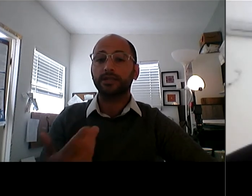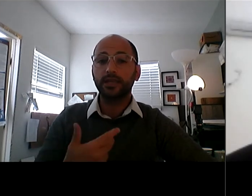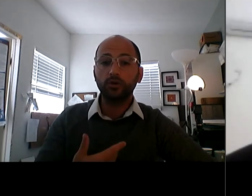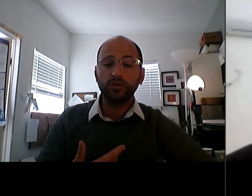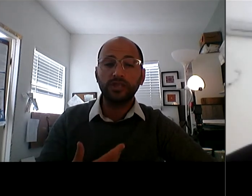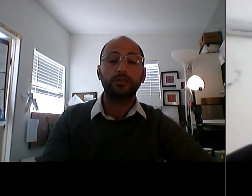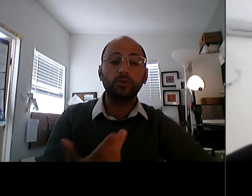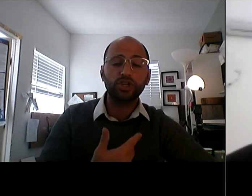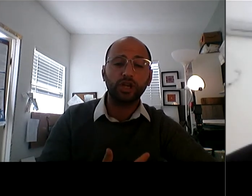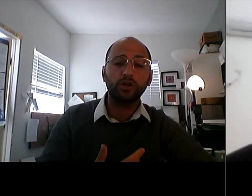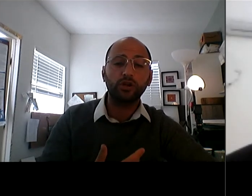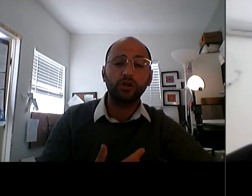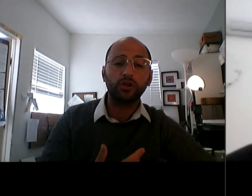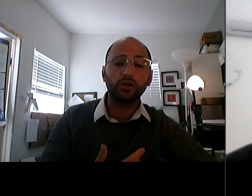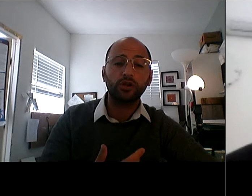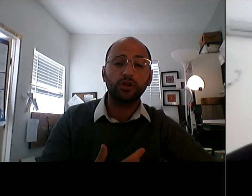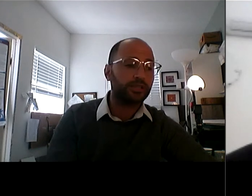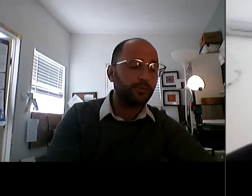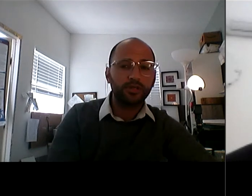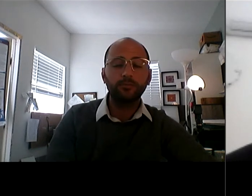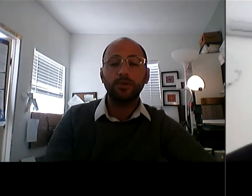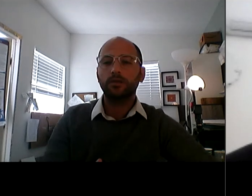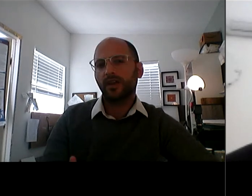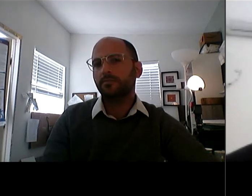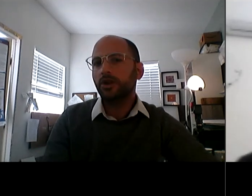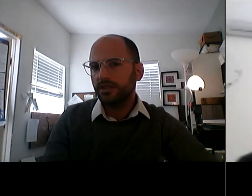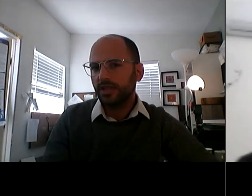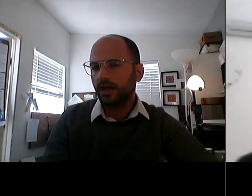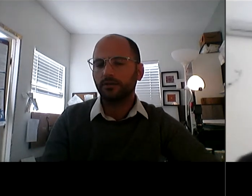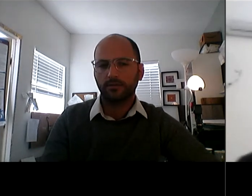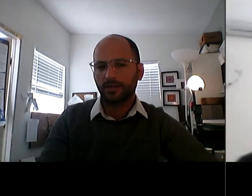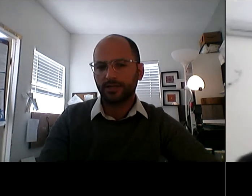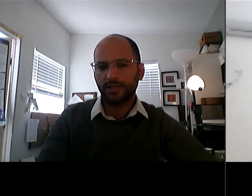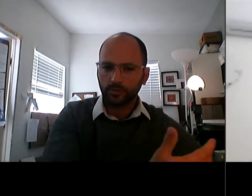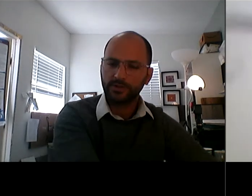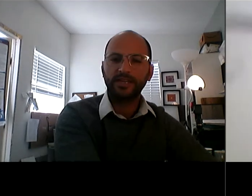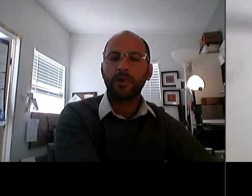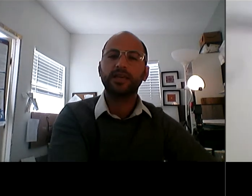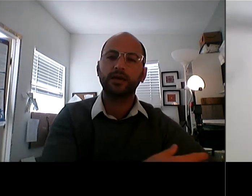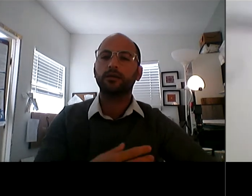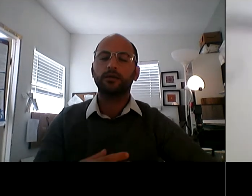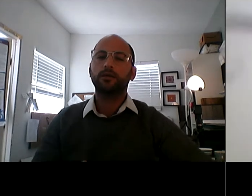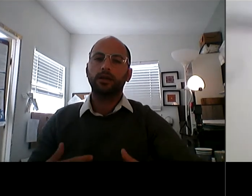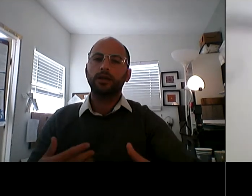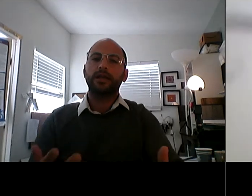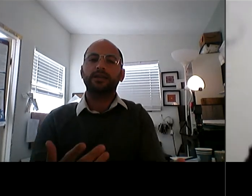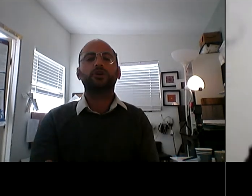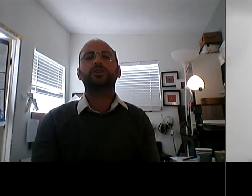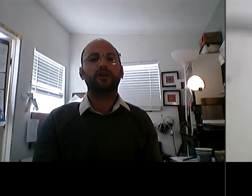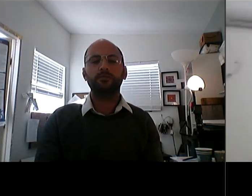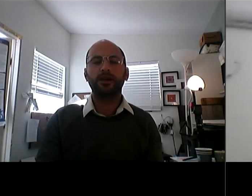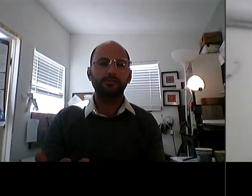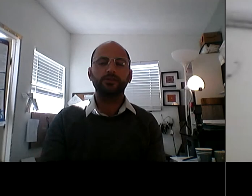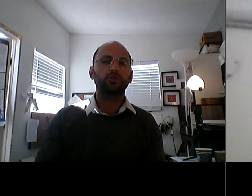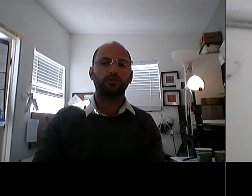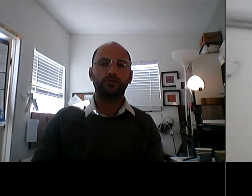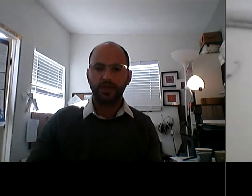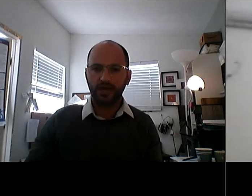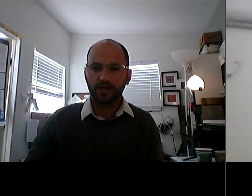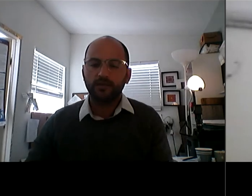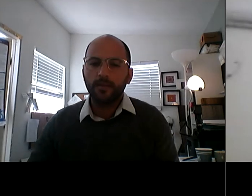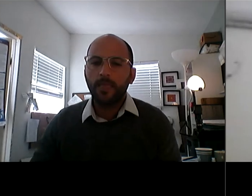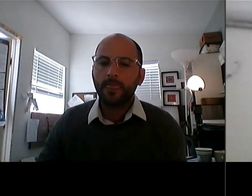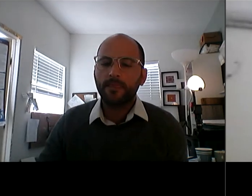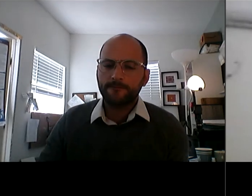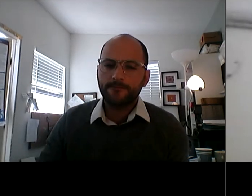של תתקילו אותי, תתנו לי שאלות, דברים שאתם לא יודעים, וגם אם אני לא יודע, אנחנו נלמד איך למצוא את הדברים האלה ולמצוא את